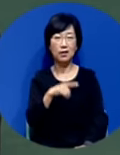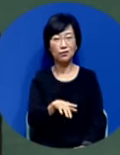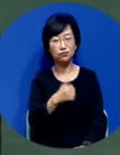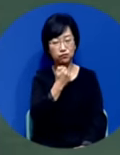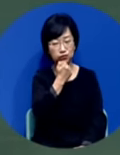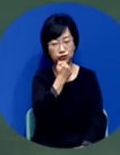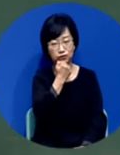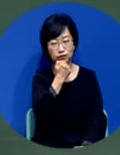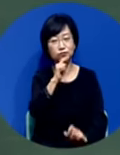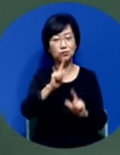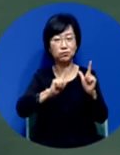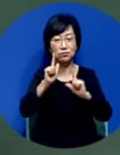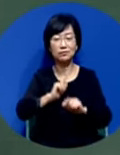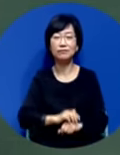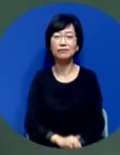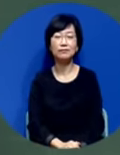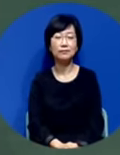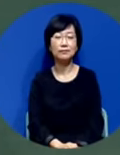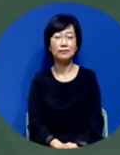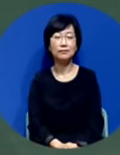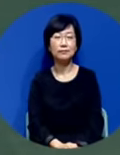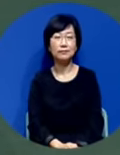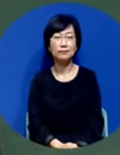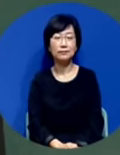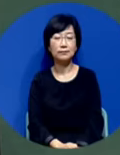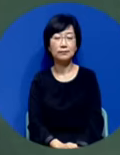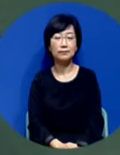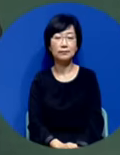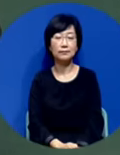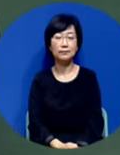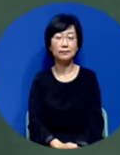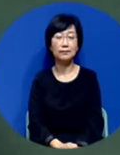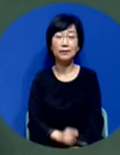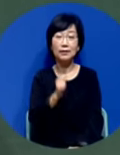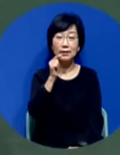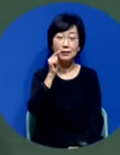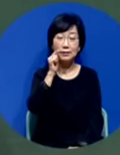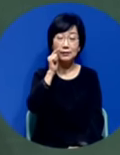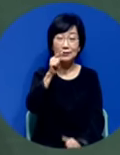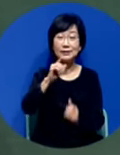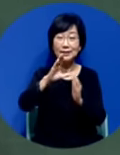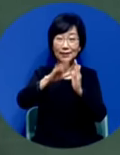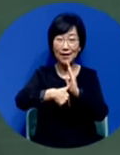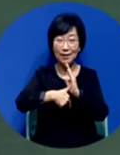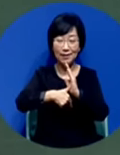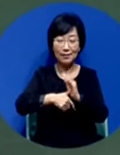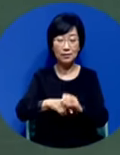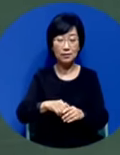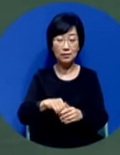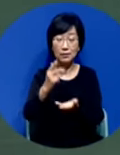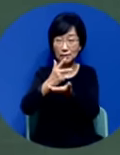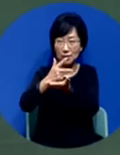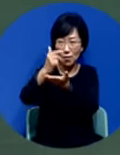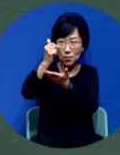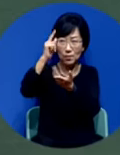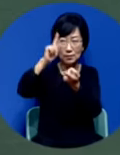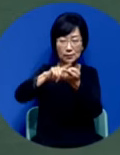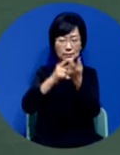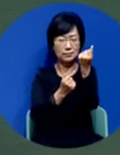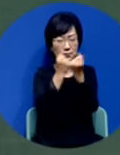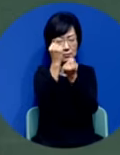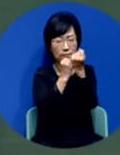거죠. 这是非常可笑。 거기서 여호와를 설명하러 다윗이 간 겁니다.